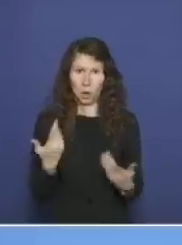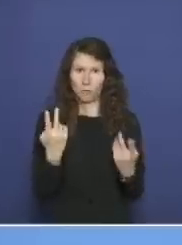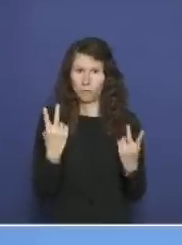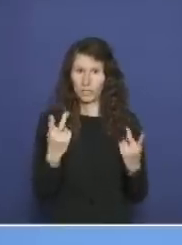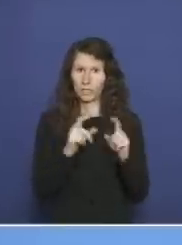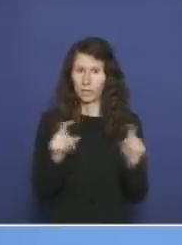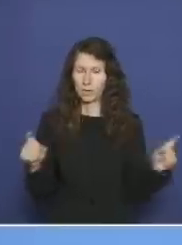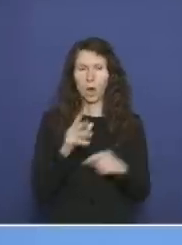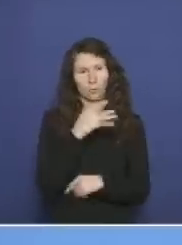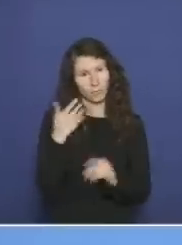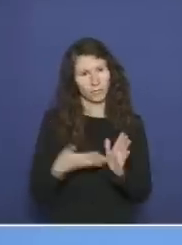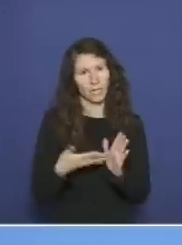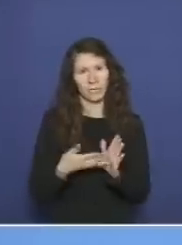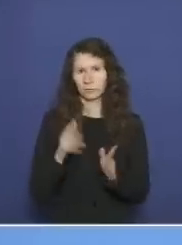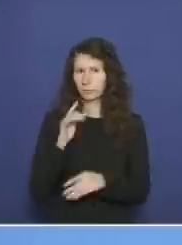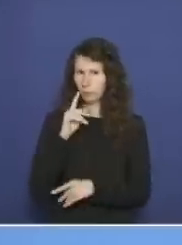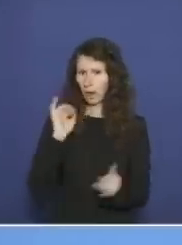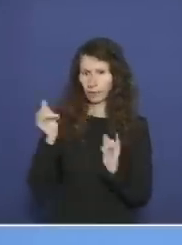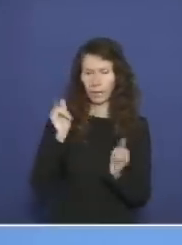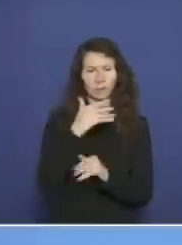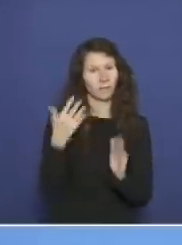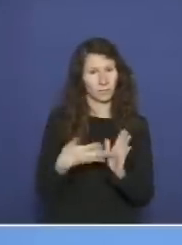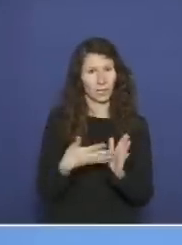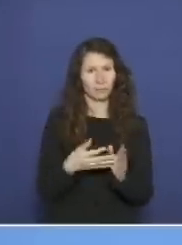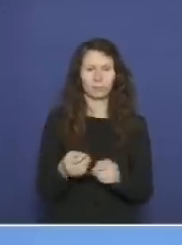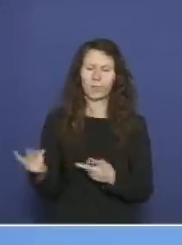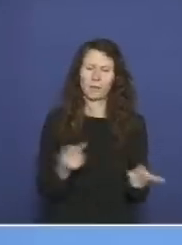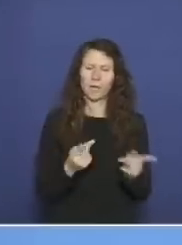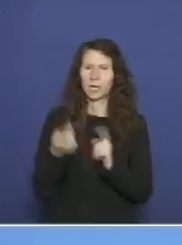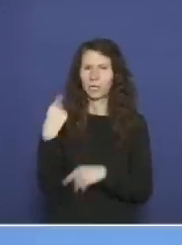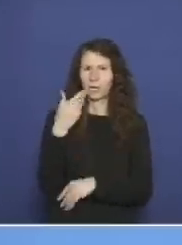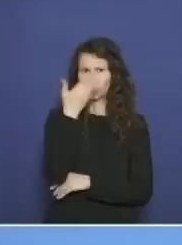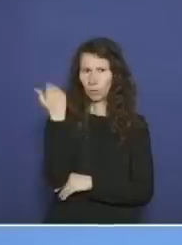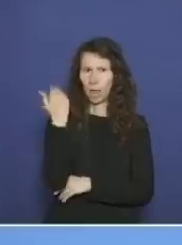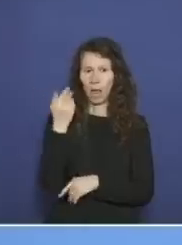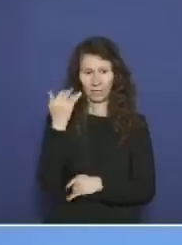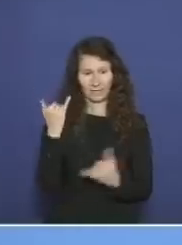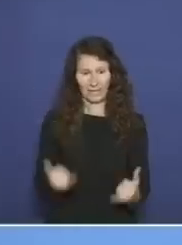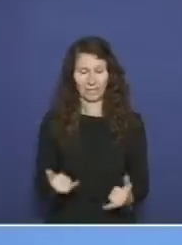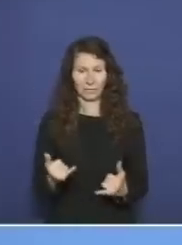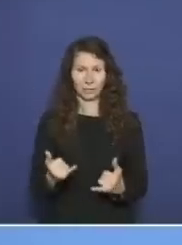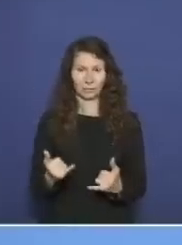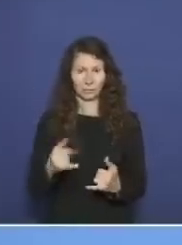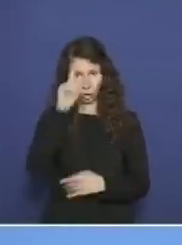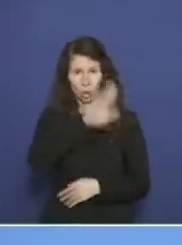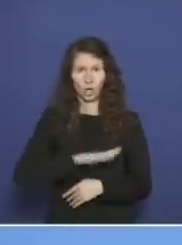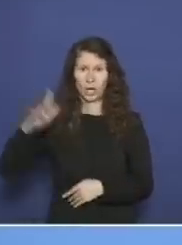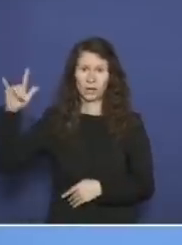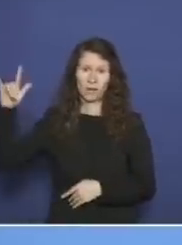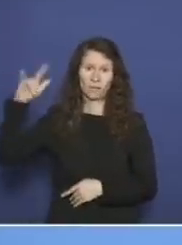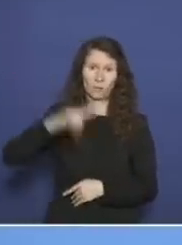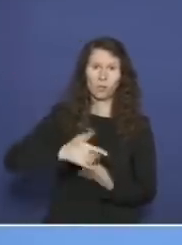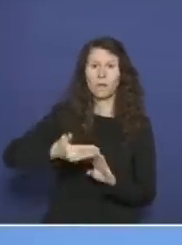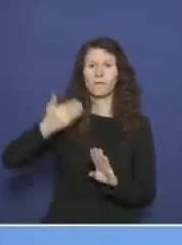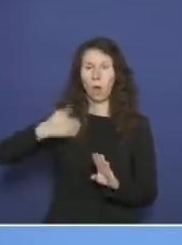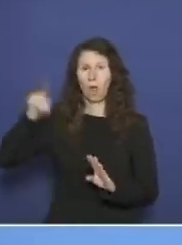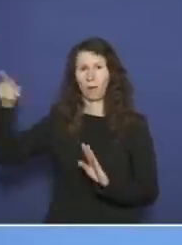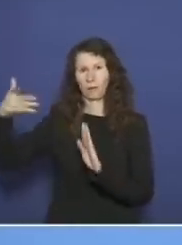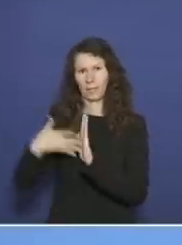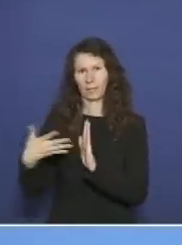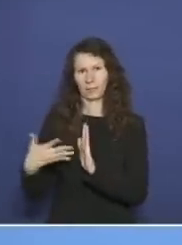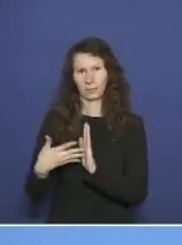Natürlich und viel testen beim Reisen. Ich meine, wir müssen mal sehen, im Vergleich zu letztem Sommer, im Moment wird bei jedem Flug nach Deutschland vor Abflug getestet und